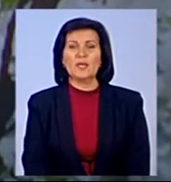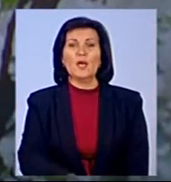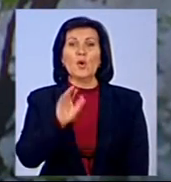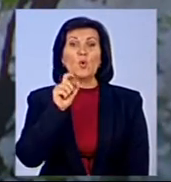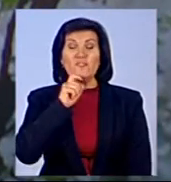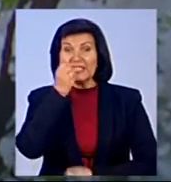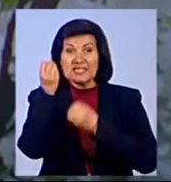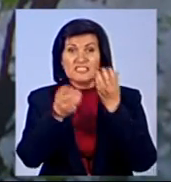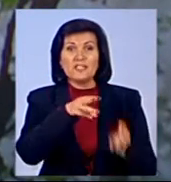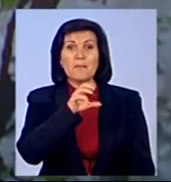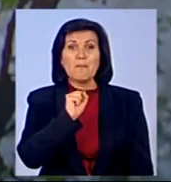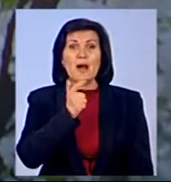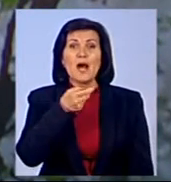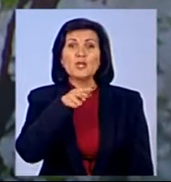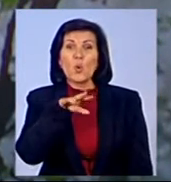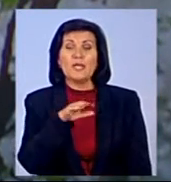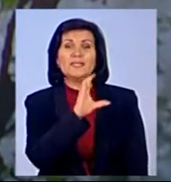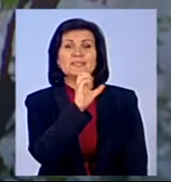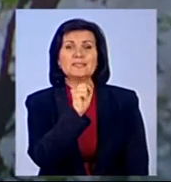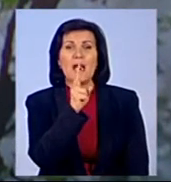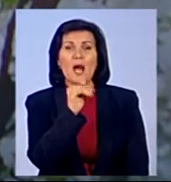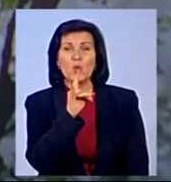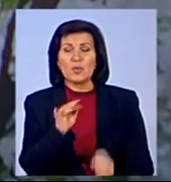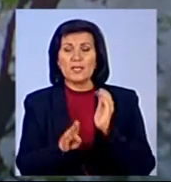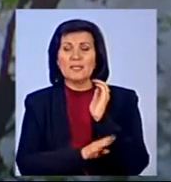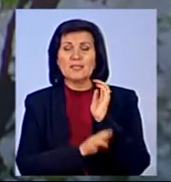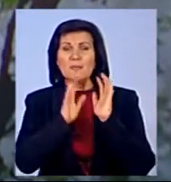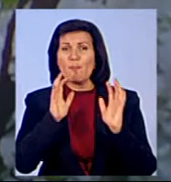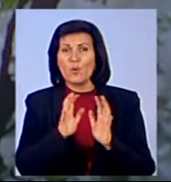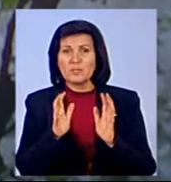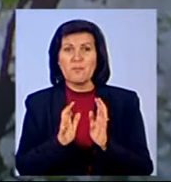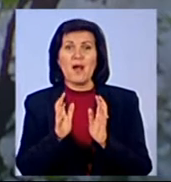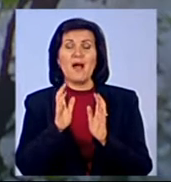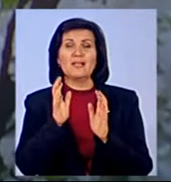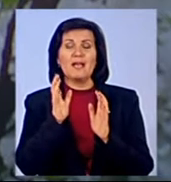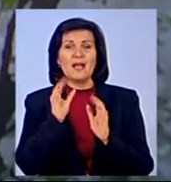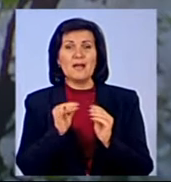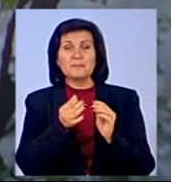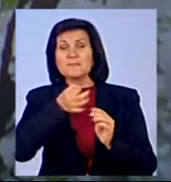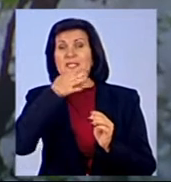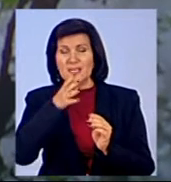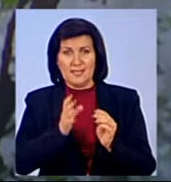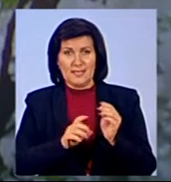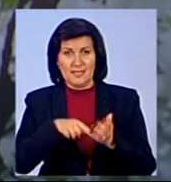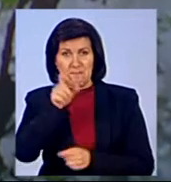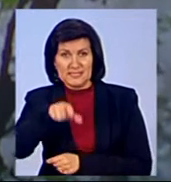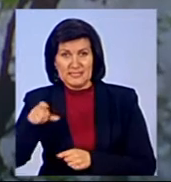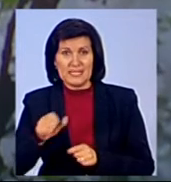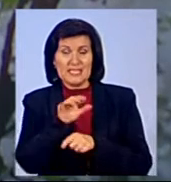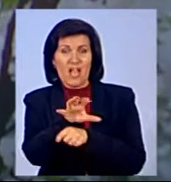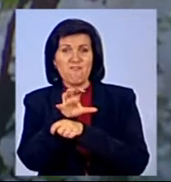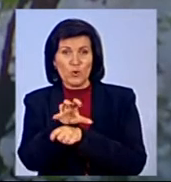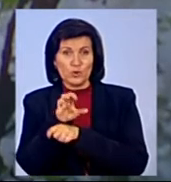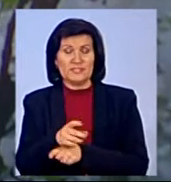У Вінниці зацвіли магнолії та сакури. Дерева уподобали містяни для фотосесії. Квітутимуть магнолії